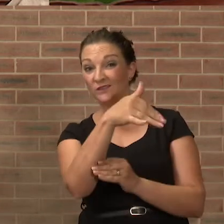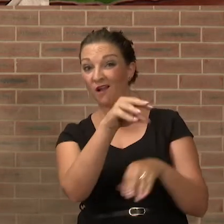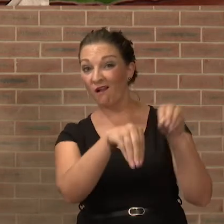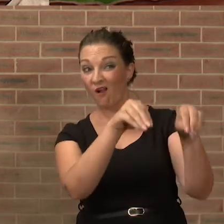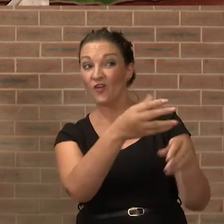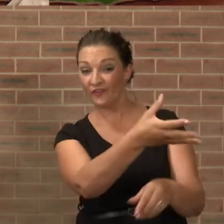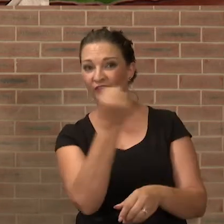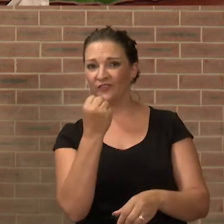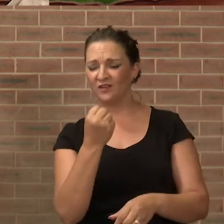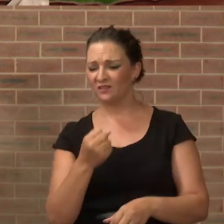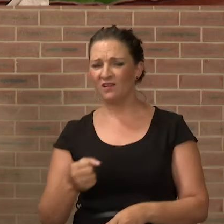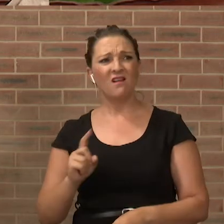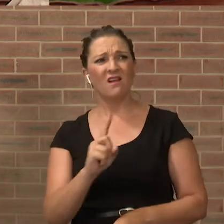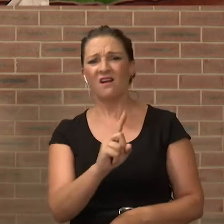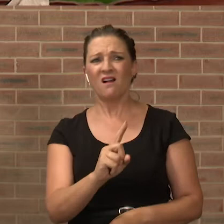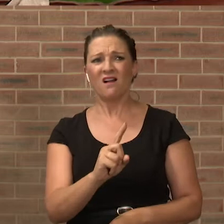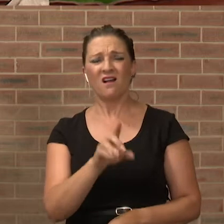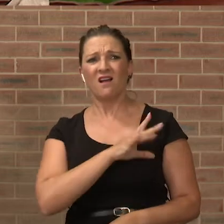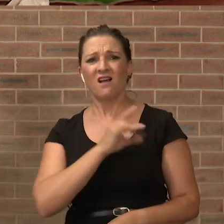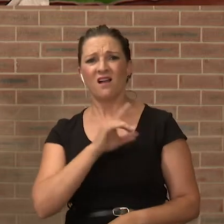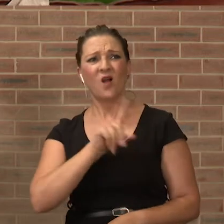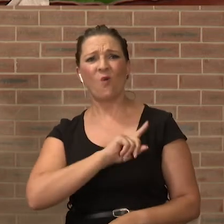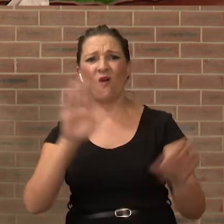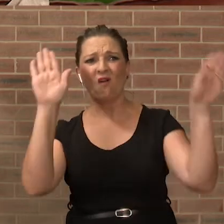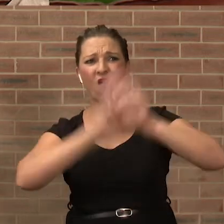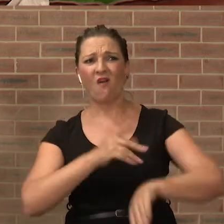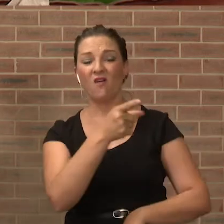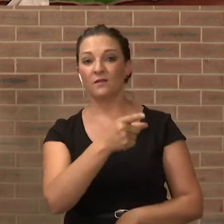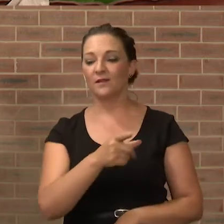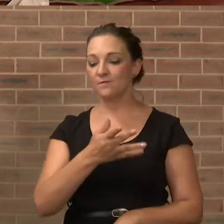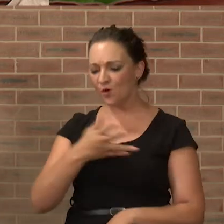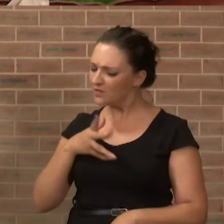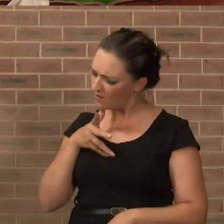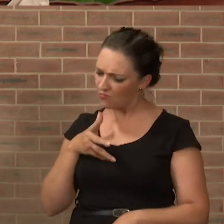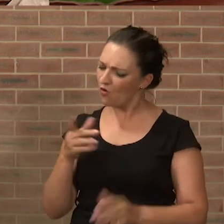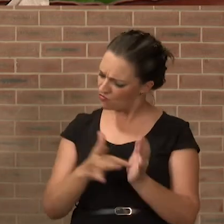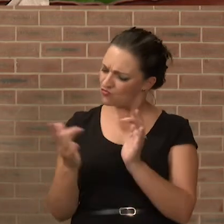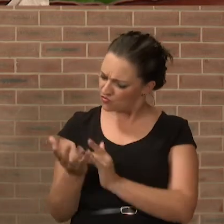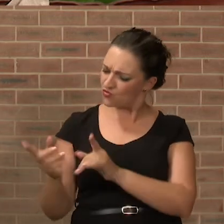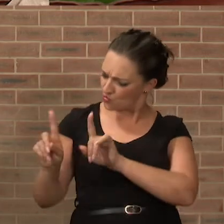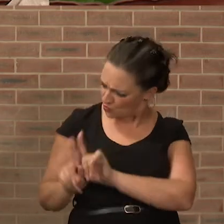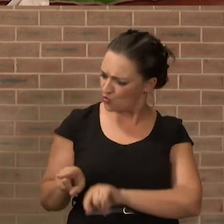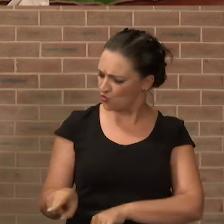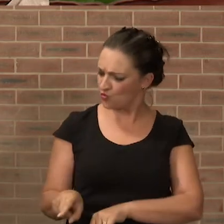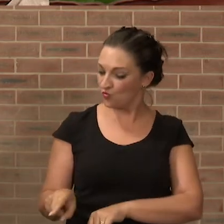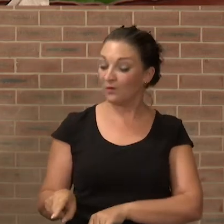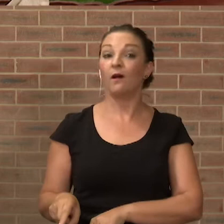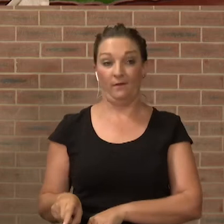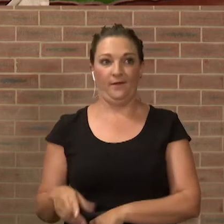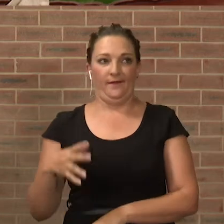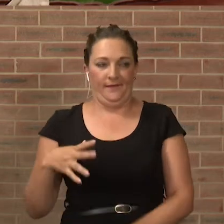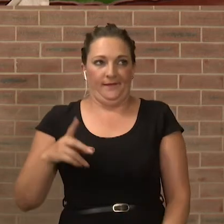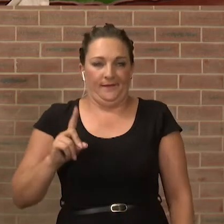haal. Toe die dogtertjie sê, "Maar mamma, dis donker buite, ek is bang," toe sê die mamma, "Maar Jesus is mos oral, hy is by